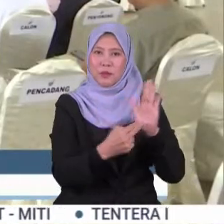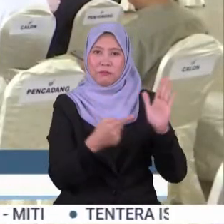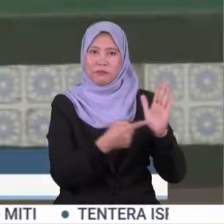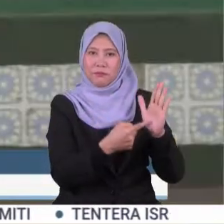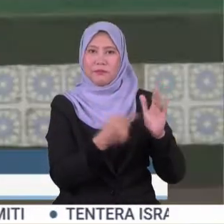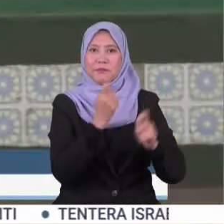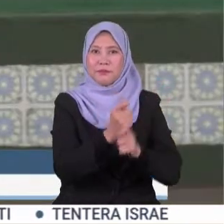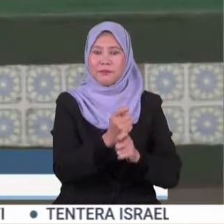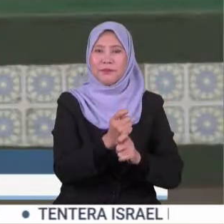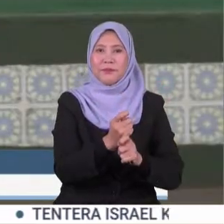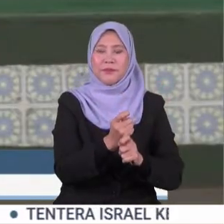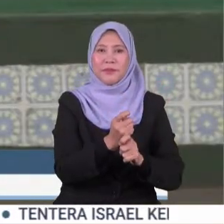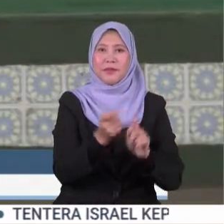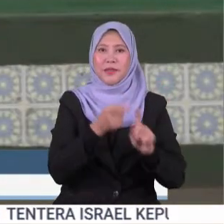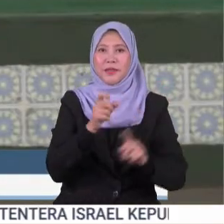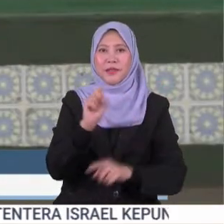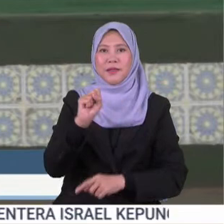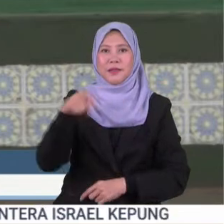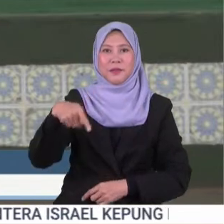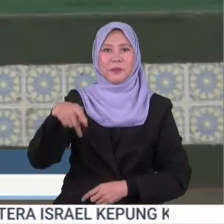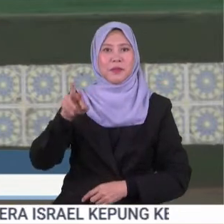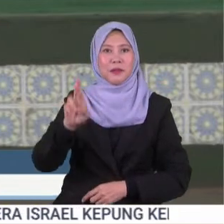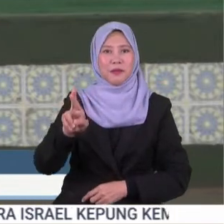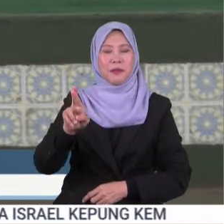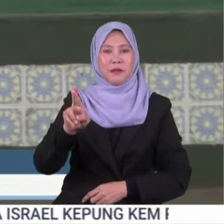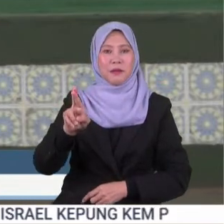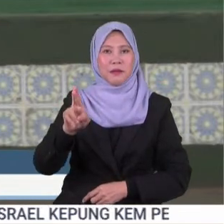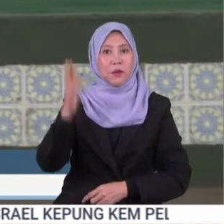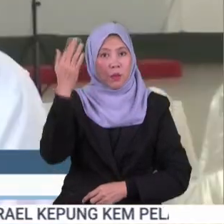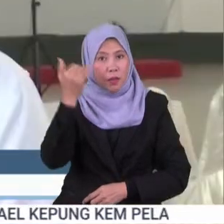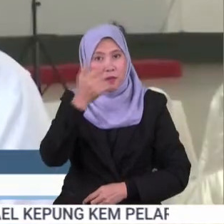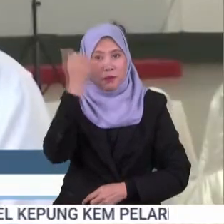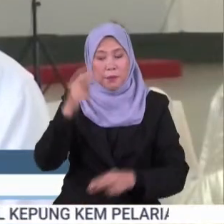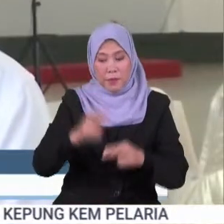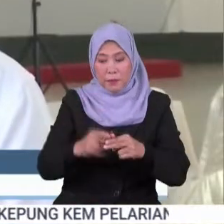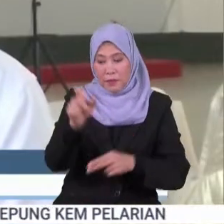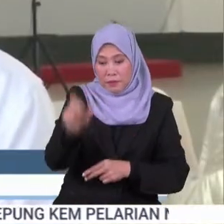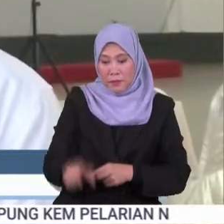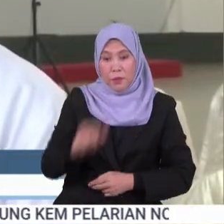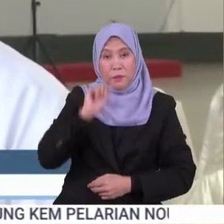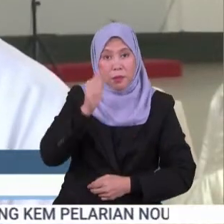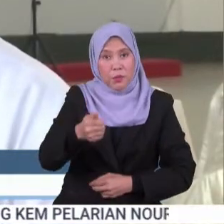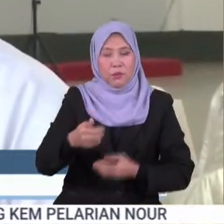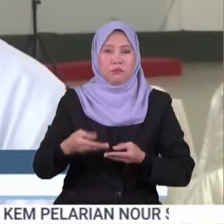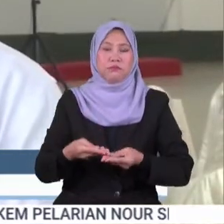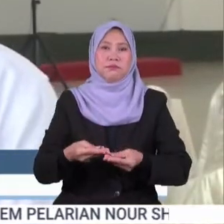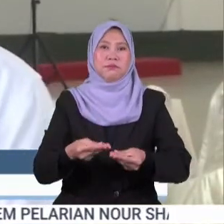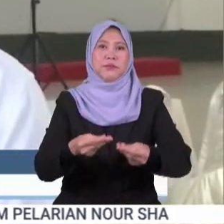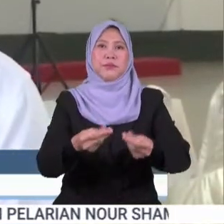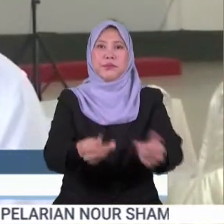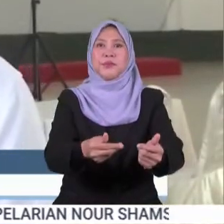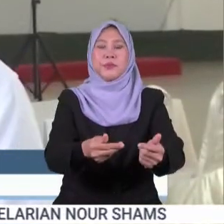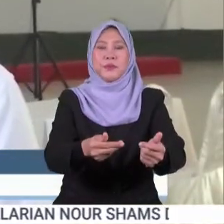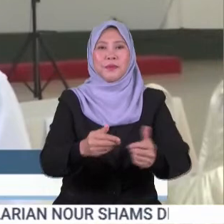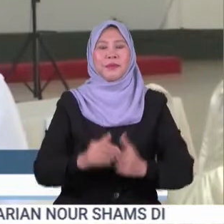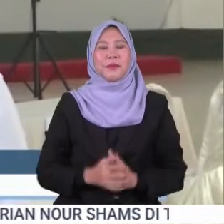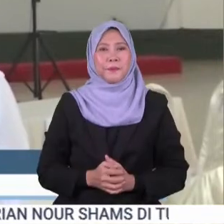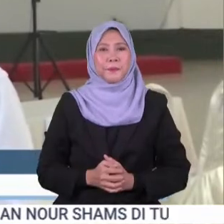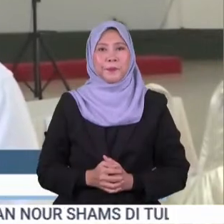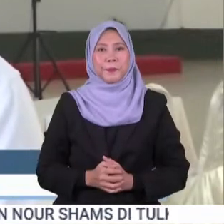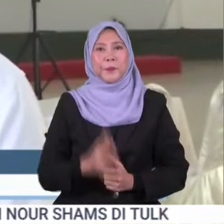telah ditetapkan oleh pihak SPR supaya penamaan calon kita esok berjalan lancar dan